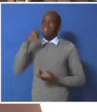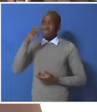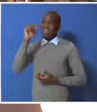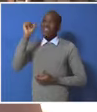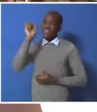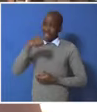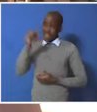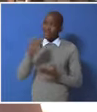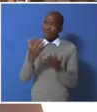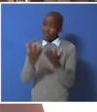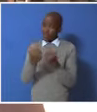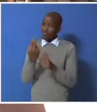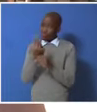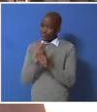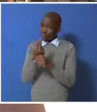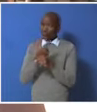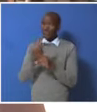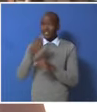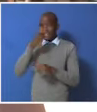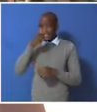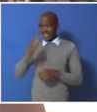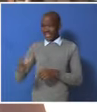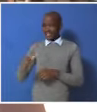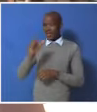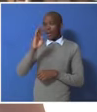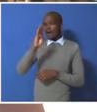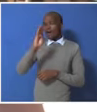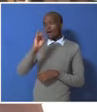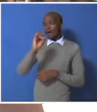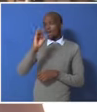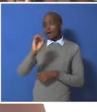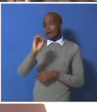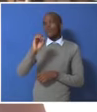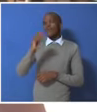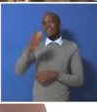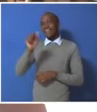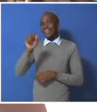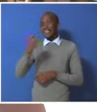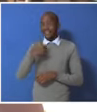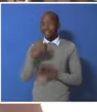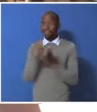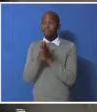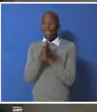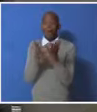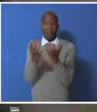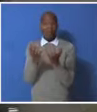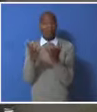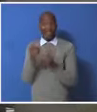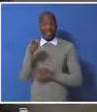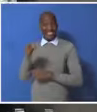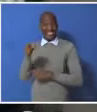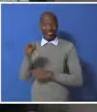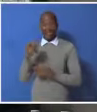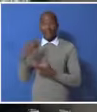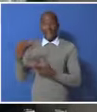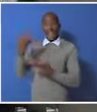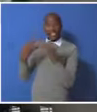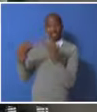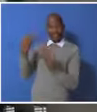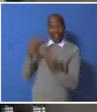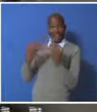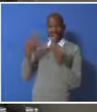dirisa motlakase o itirelwang wa biogas. Ke be ke re ee, ke ntse ke na le kgatlhego. Be ba ntlhalosetsa gore go